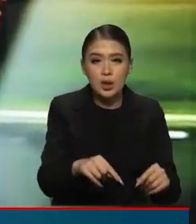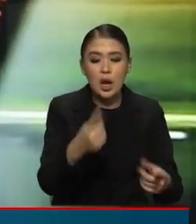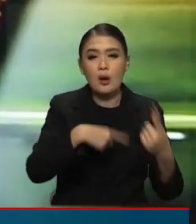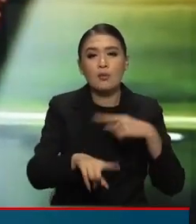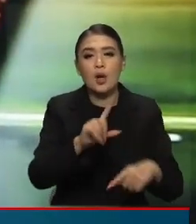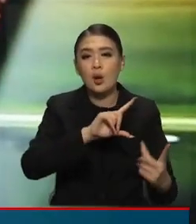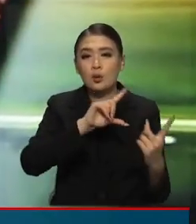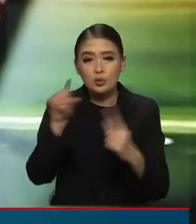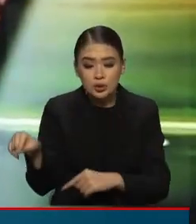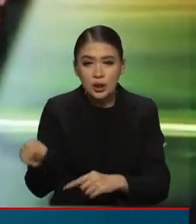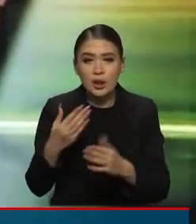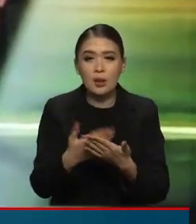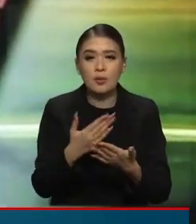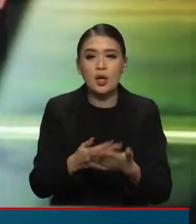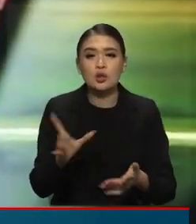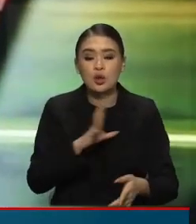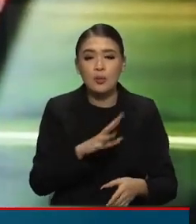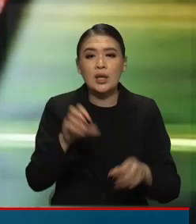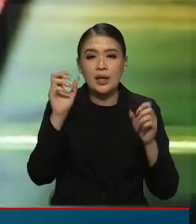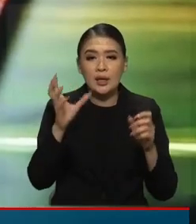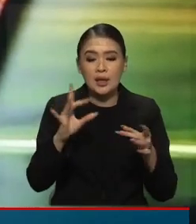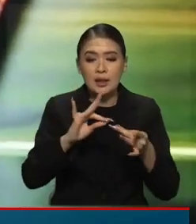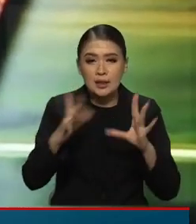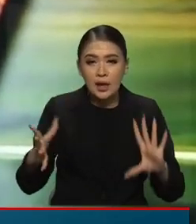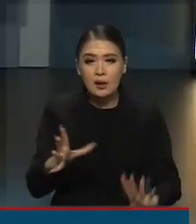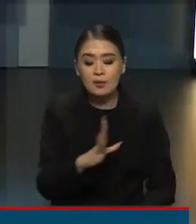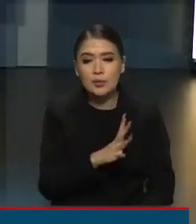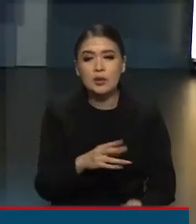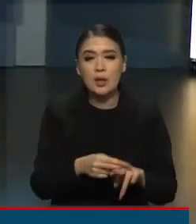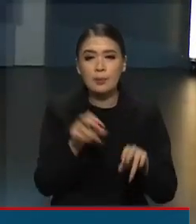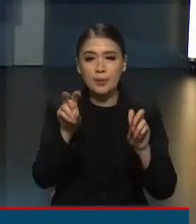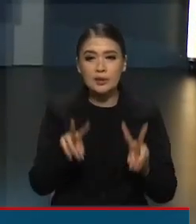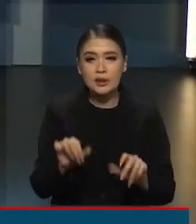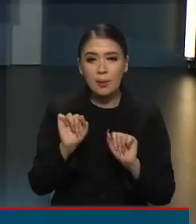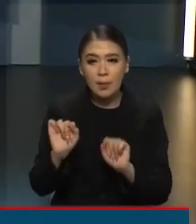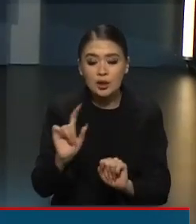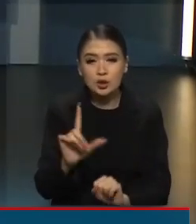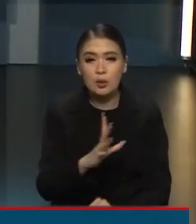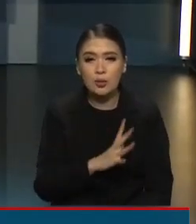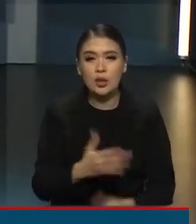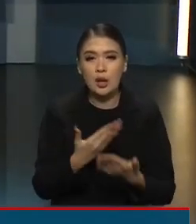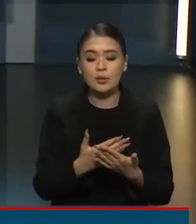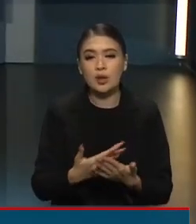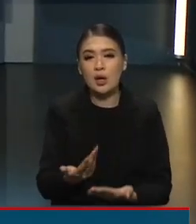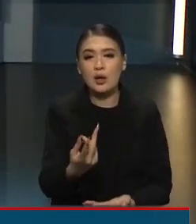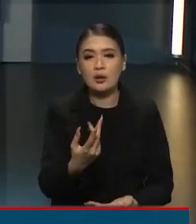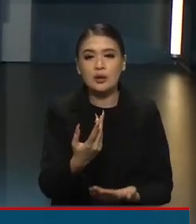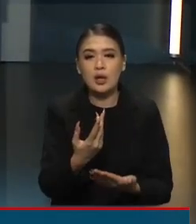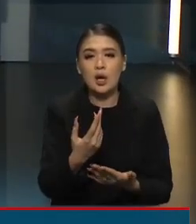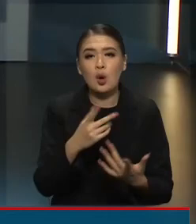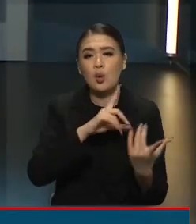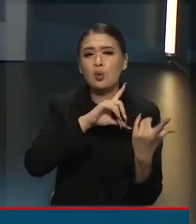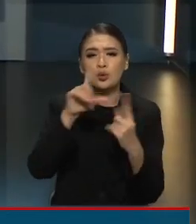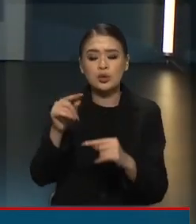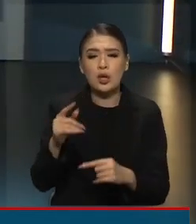уехать, безопасность его, интернет, чтобы там был, да, чтобы человек не чувствовал себя. Если сейчас мы, допустим, уйдем с вами на